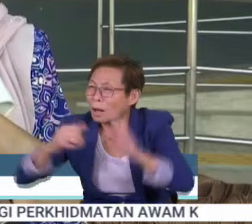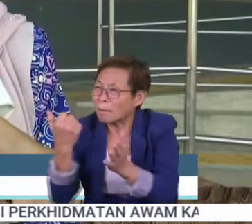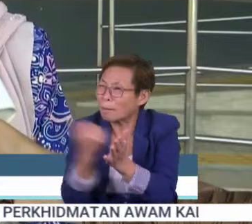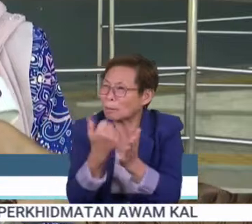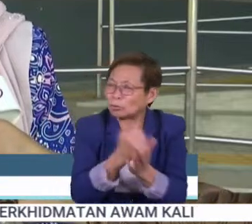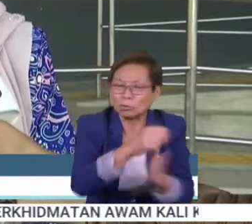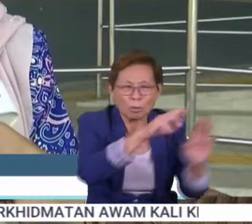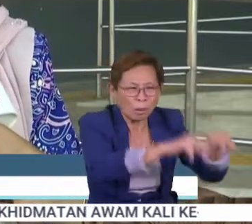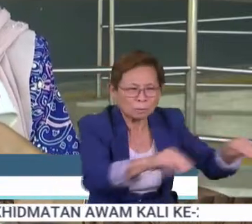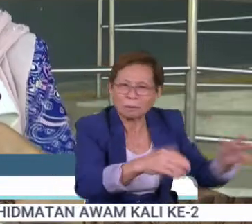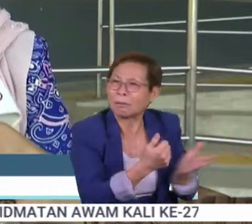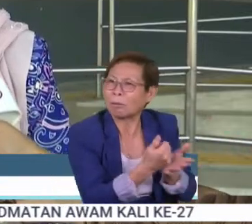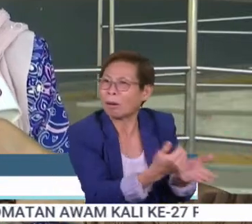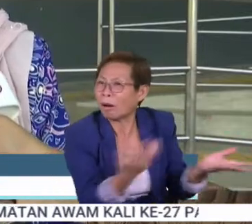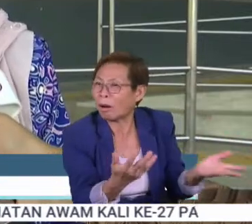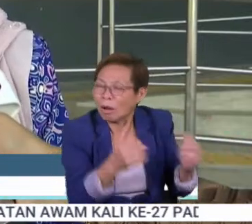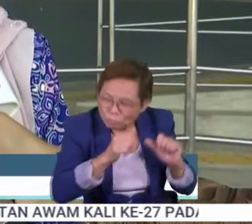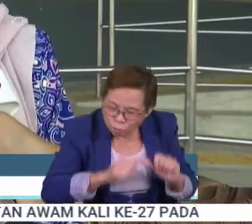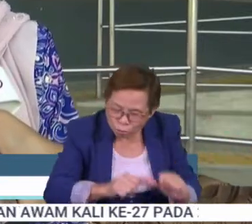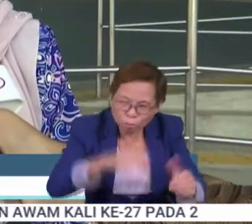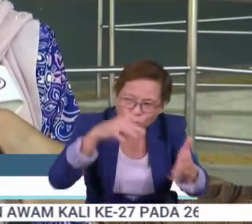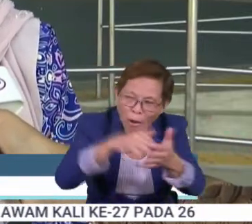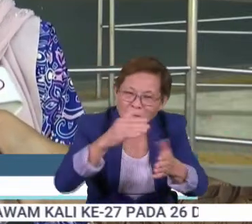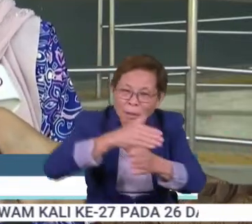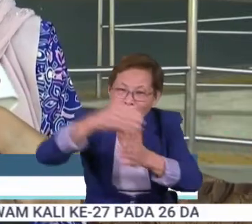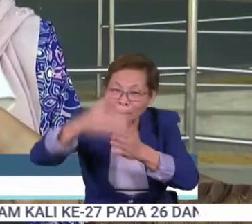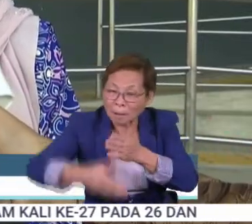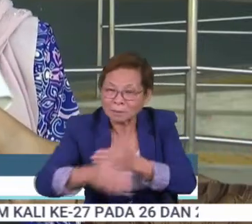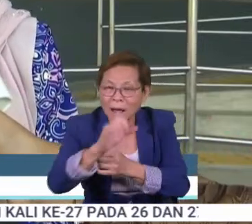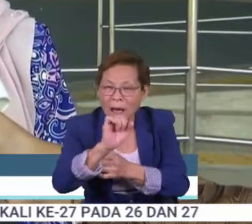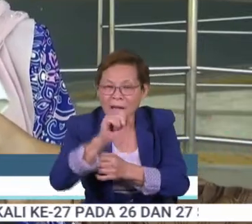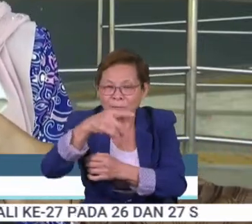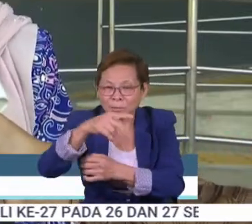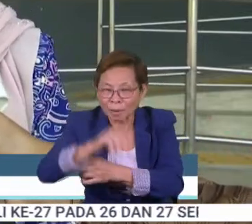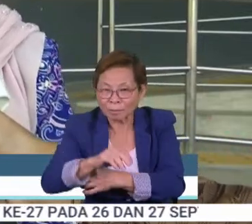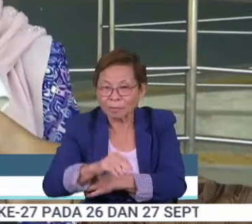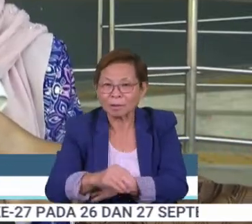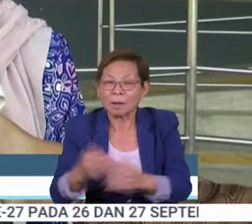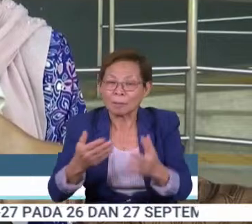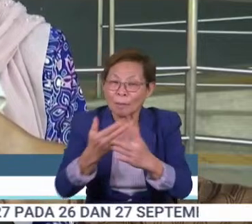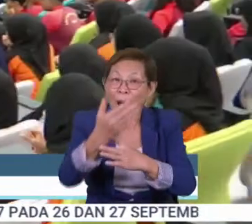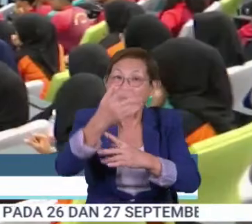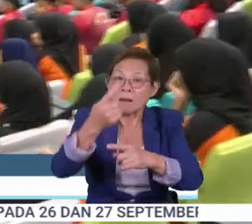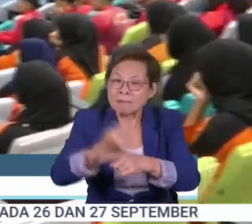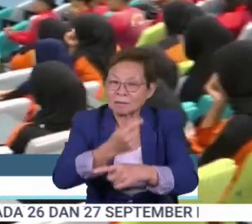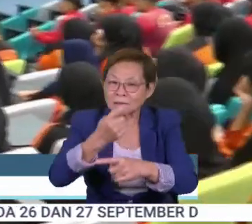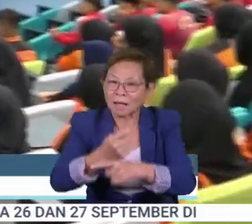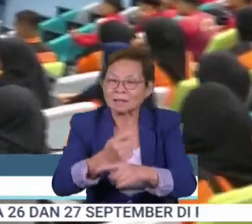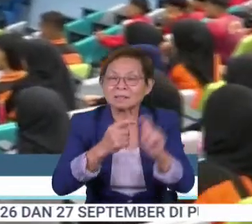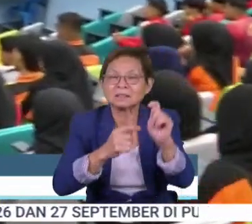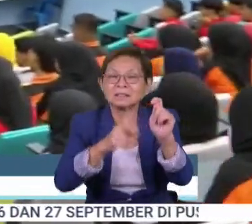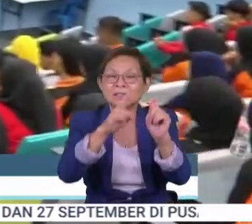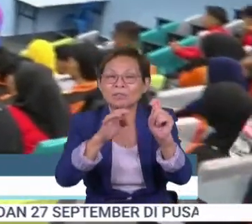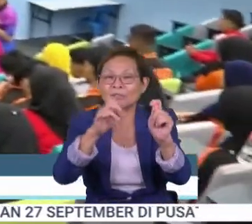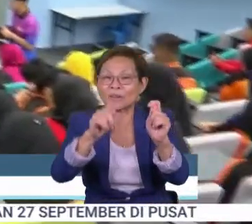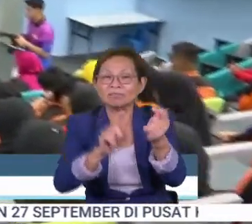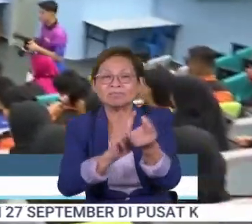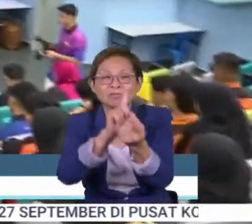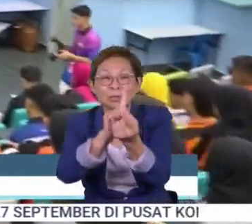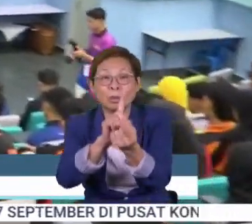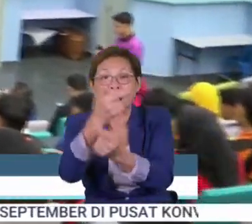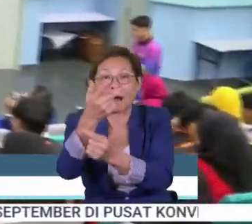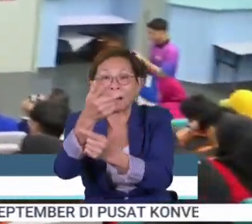membantu mereka meneruskan pembelajaran selepas SPM melalui latihan industri. Beliau